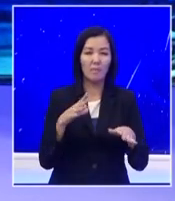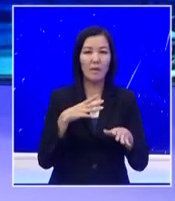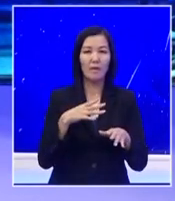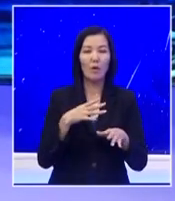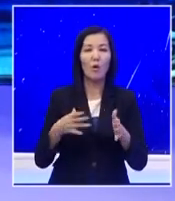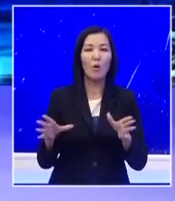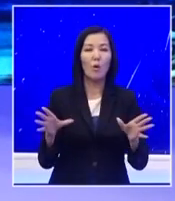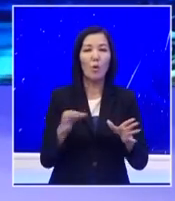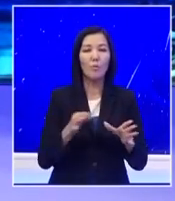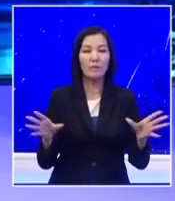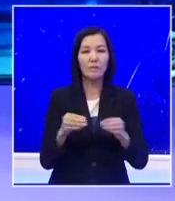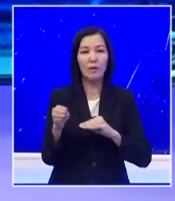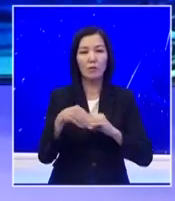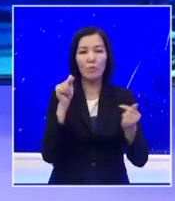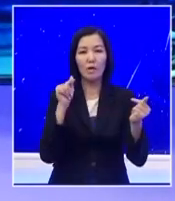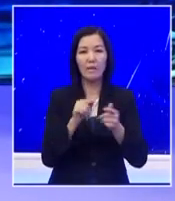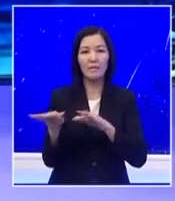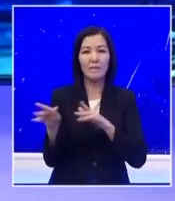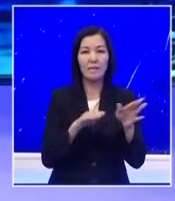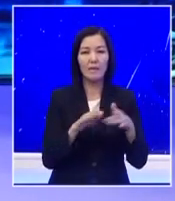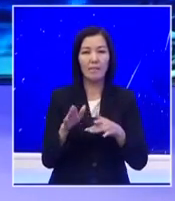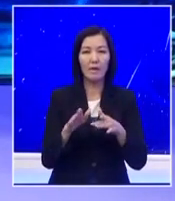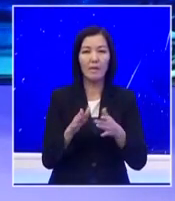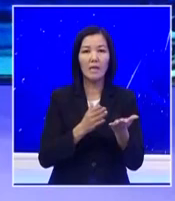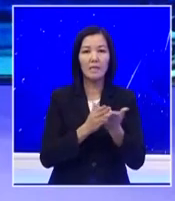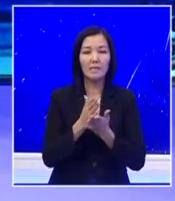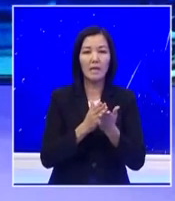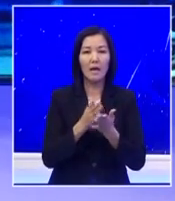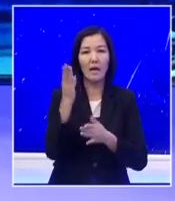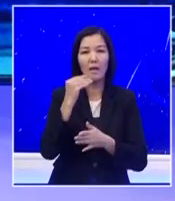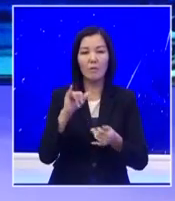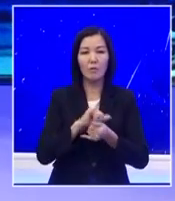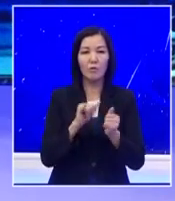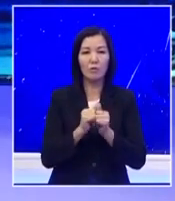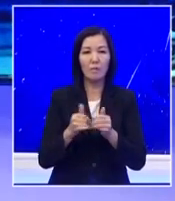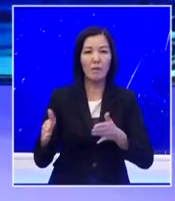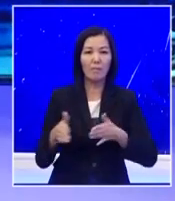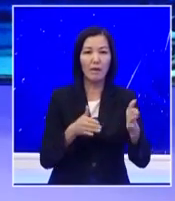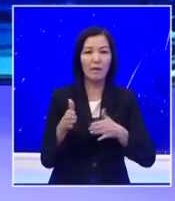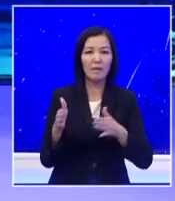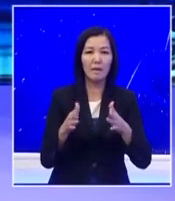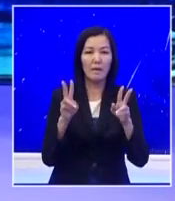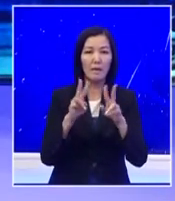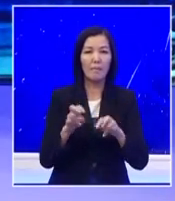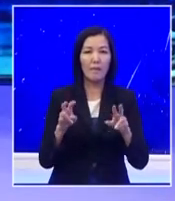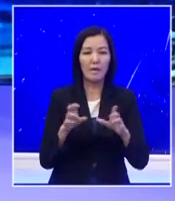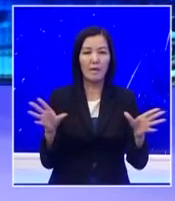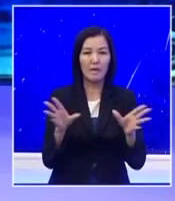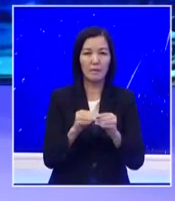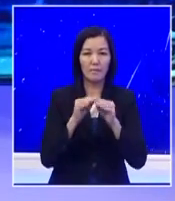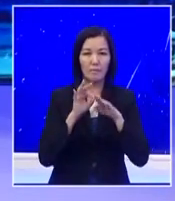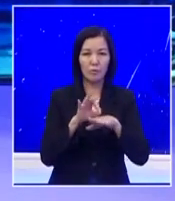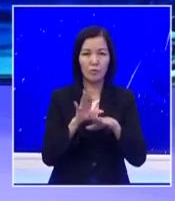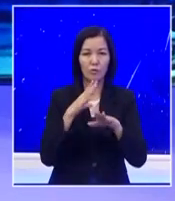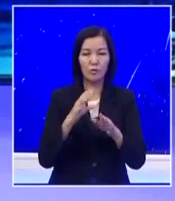облыстық сыбайлас жемқорлыққа қарсы іс-қимыл агенттігімен тиісті сала өкілдері Алматы-Өскемен бағытындағы автожолға бірлесе мониторинг